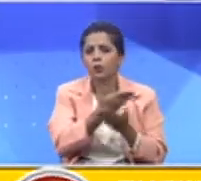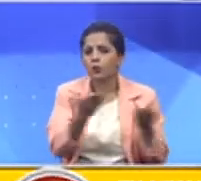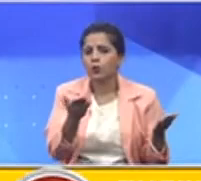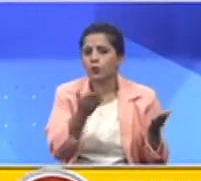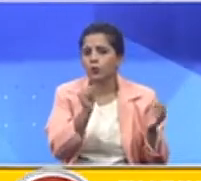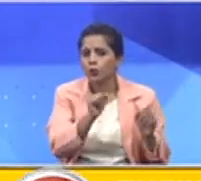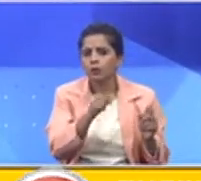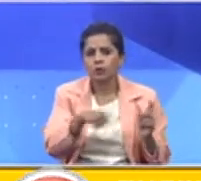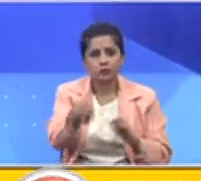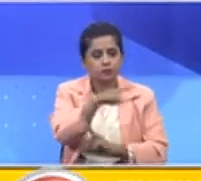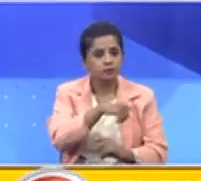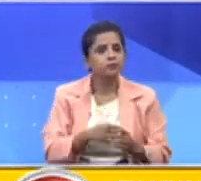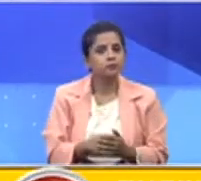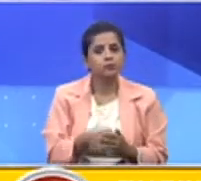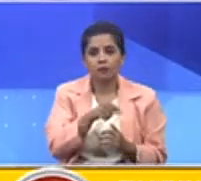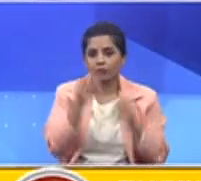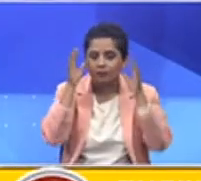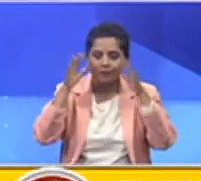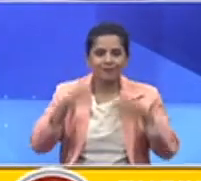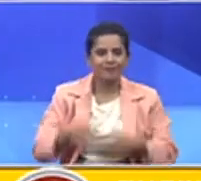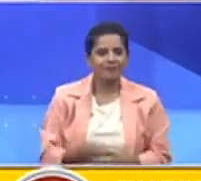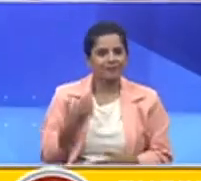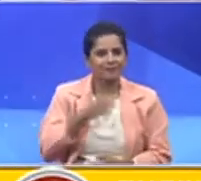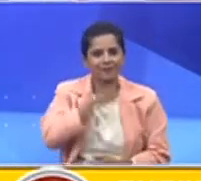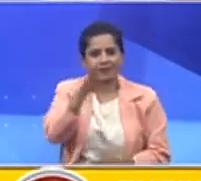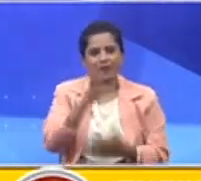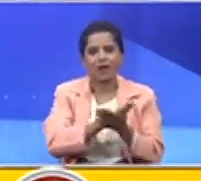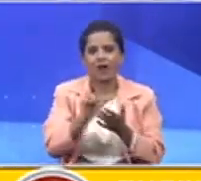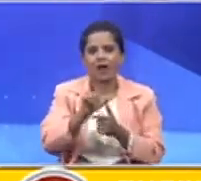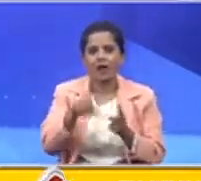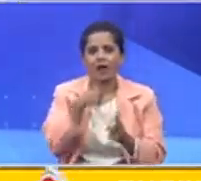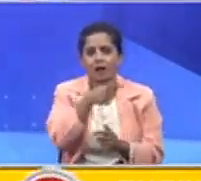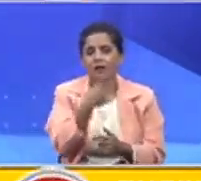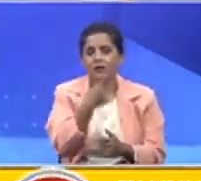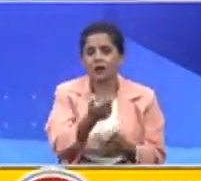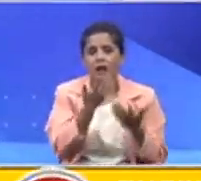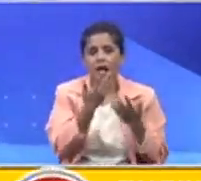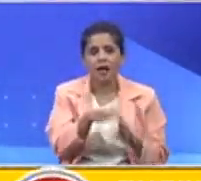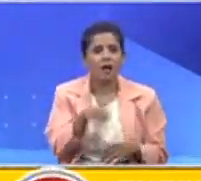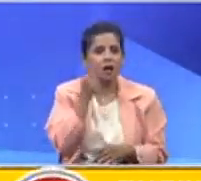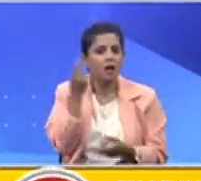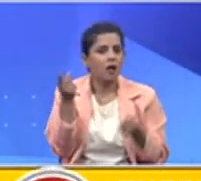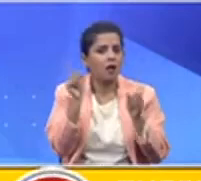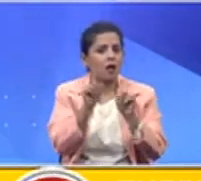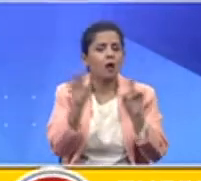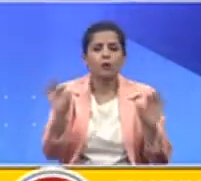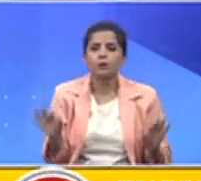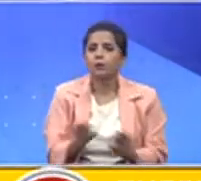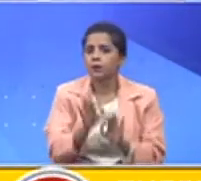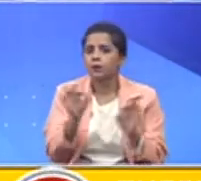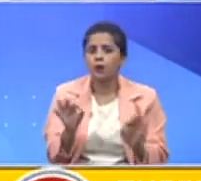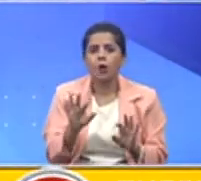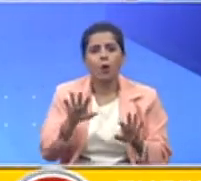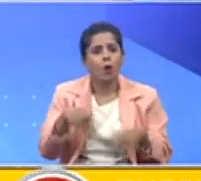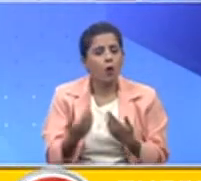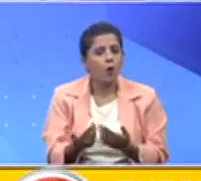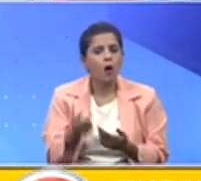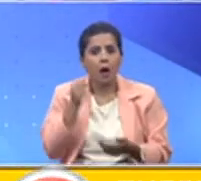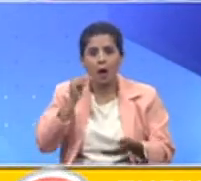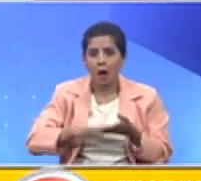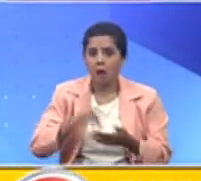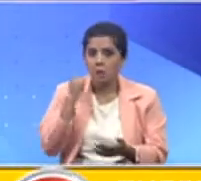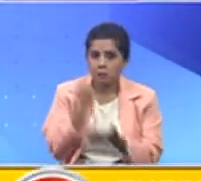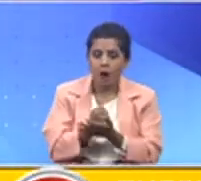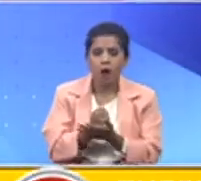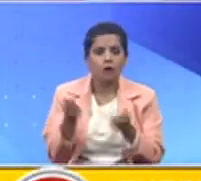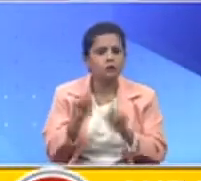जिनों ने हज की यात्रा बिना किसी पुरुस सहयोगी या महरम के बिना